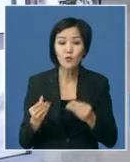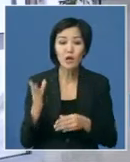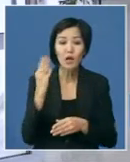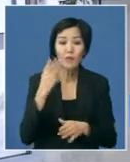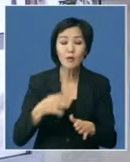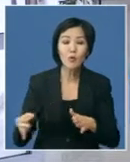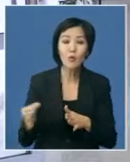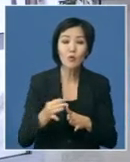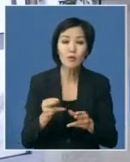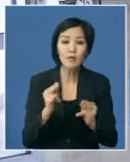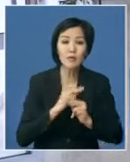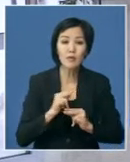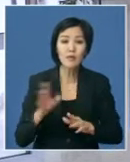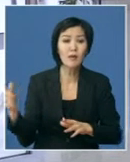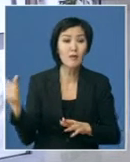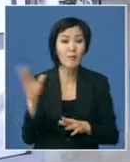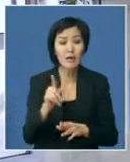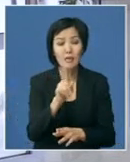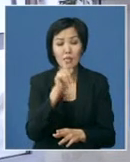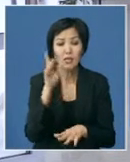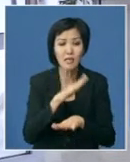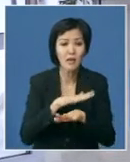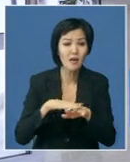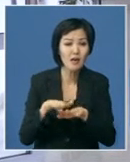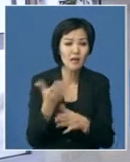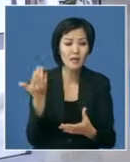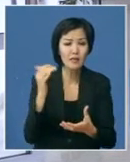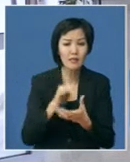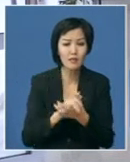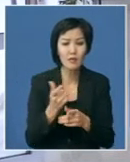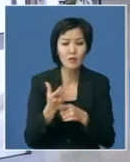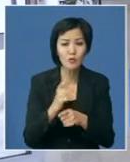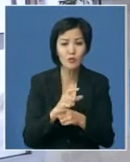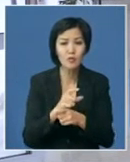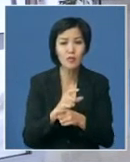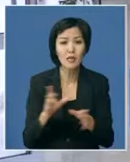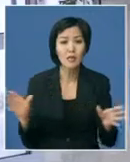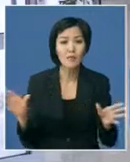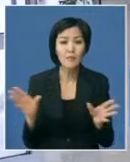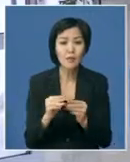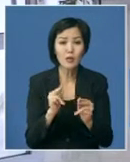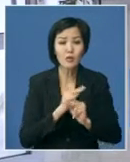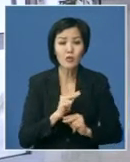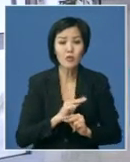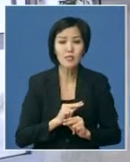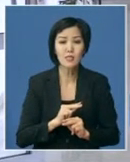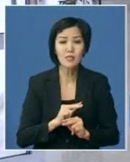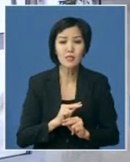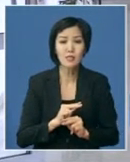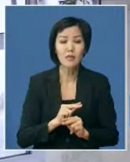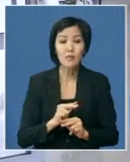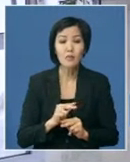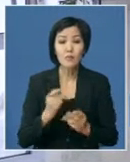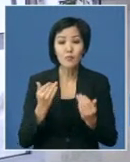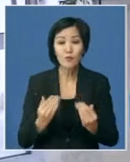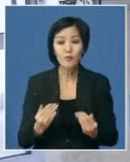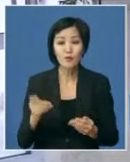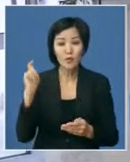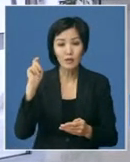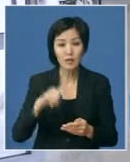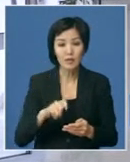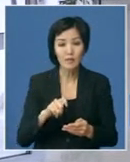оқысының еңбегі бар жастарға халыққа танымал. Соқысының мен бірге жұмыс жасаған әріптестері соқысыр келіп отыр. Жастармен